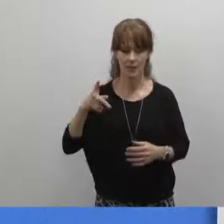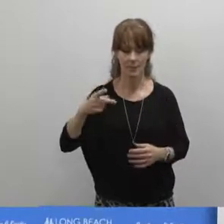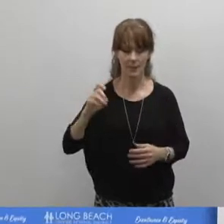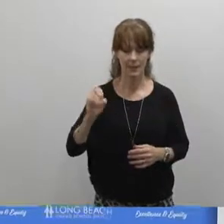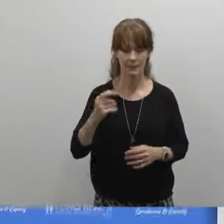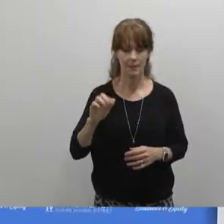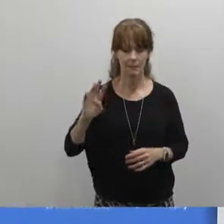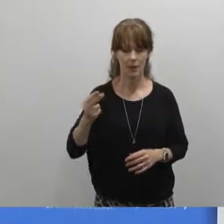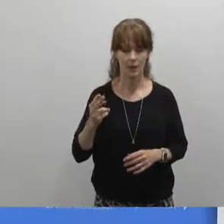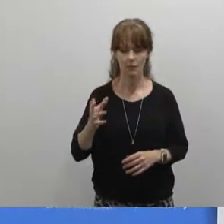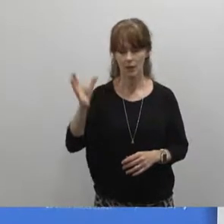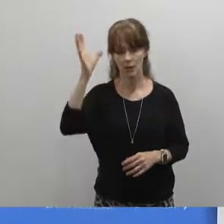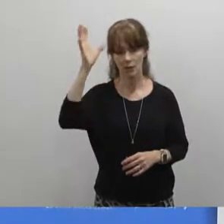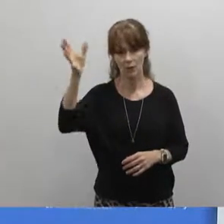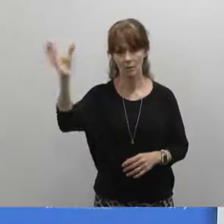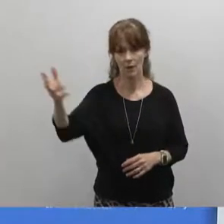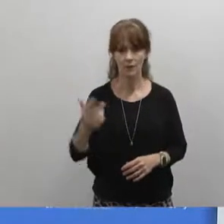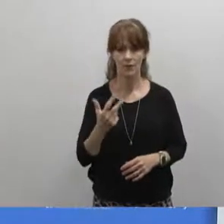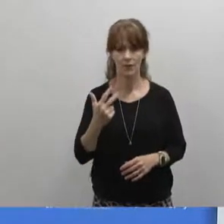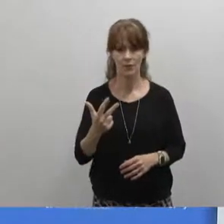ជំរាបសួរខ្ញុំឈ្មោះ Pete Marsh